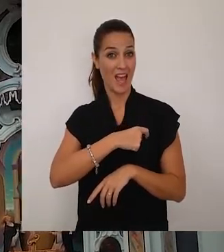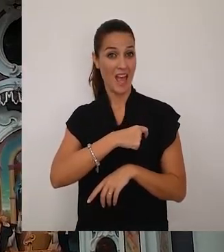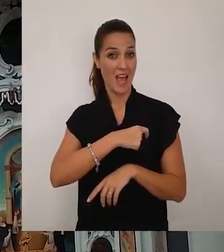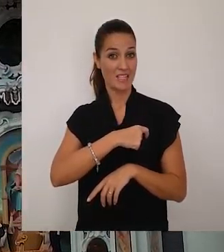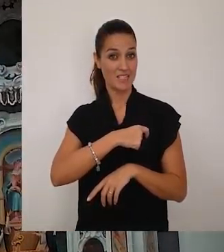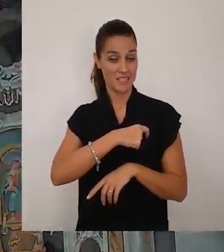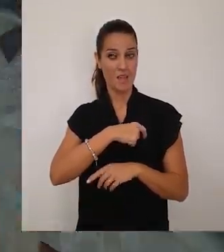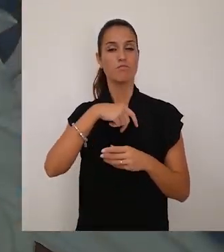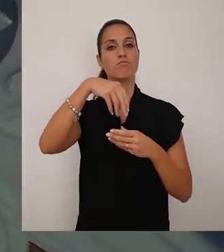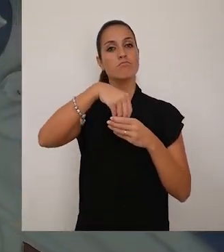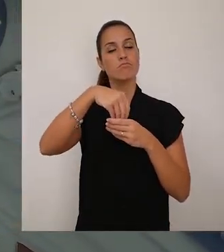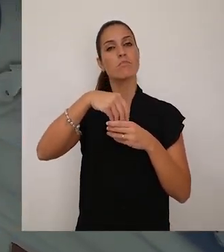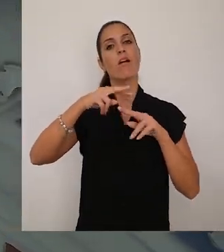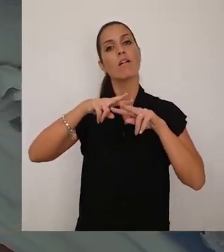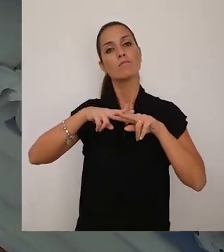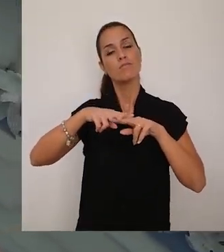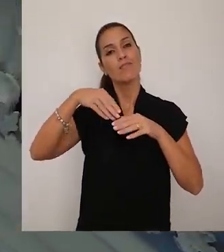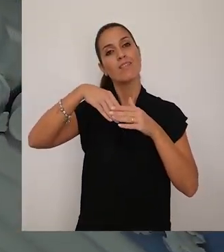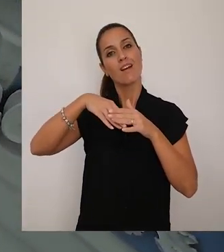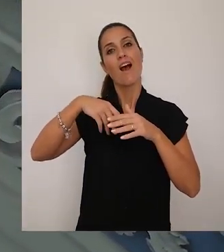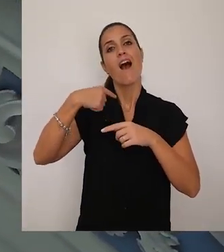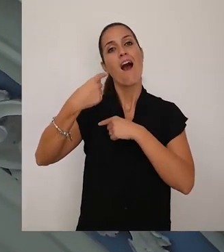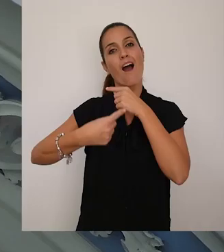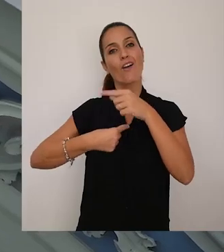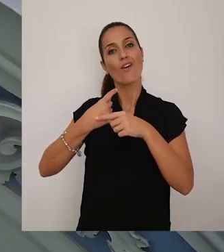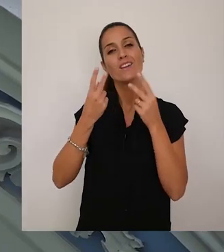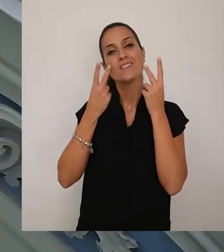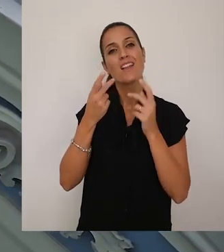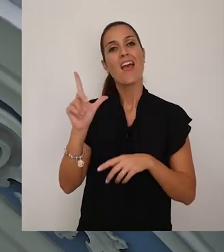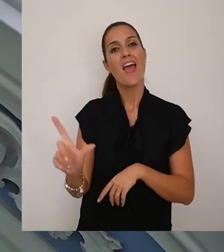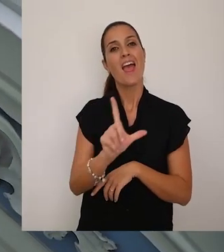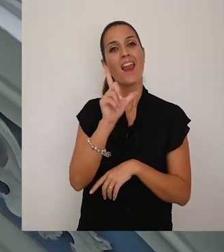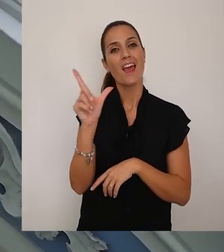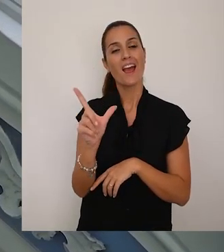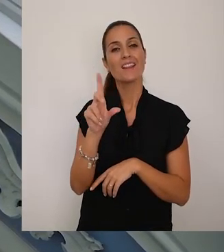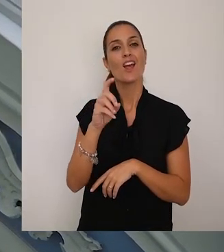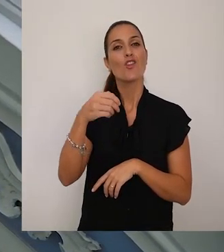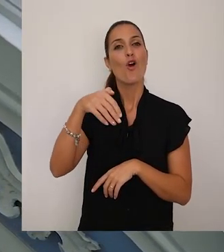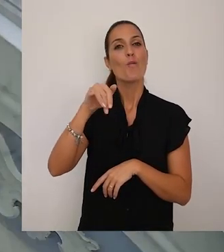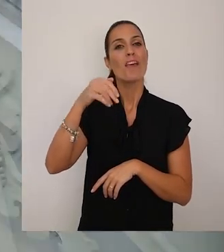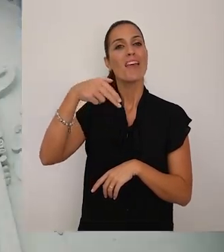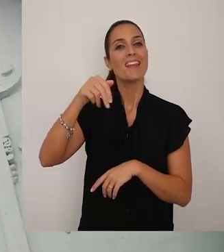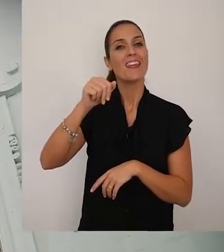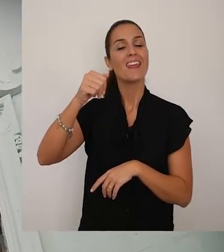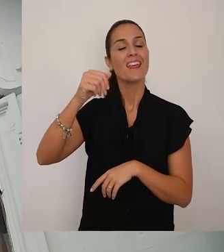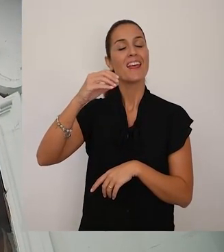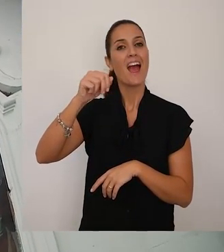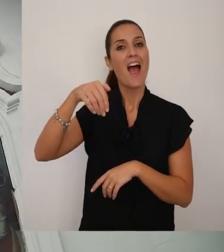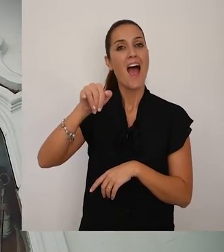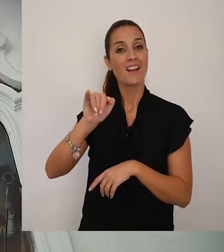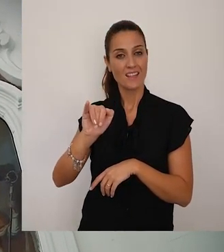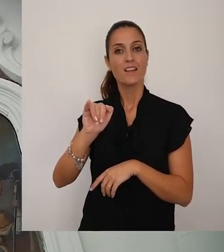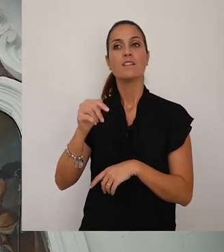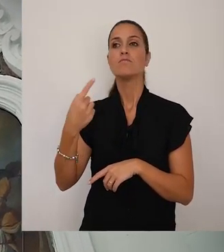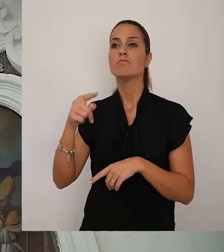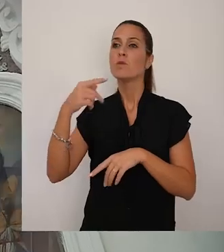suo apparato iconografico la bellezza e l'eleganza delle committenze domenicane della Puglia meridionale, quando l'arte sacra era utilizzata